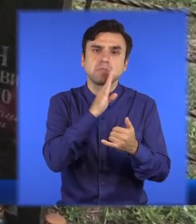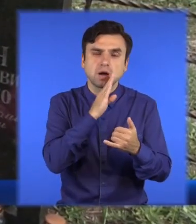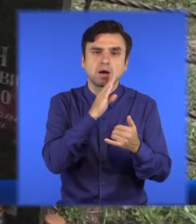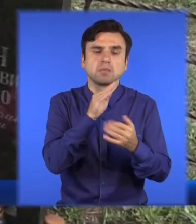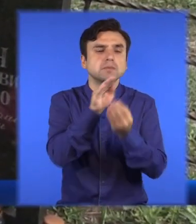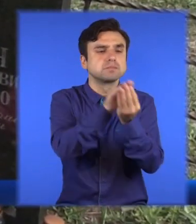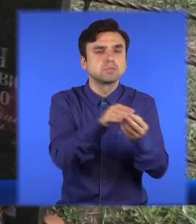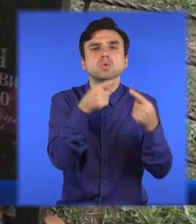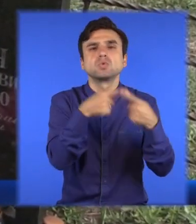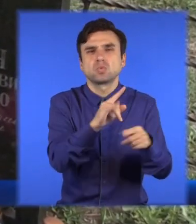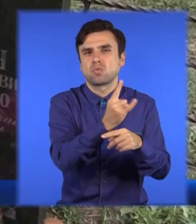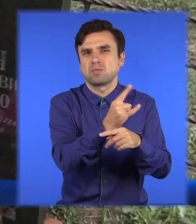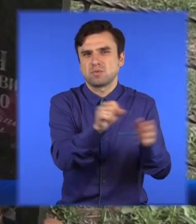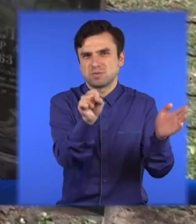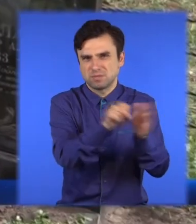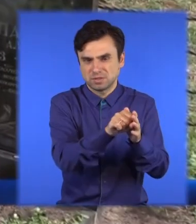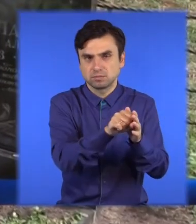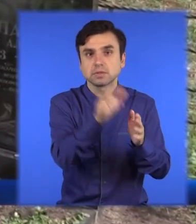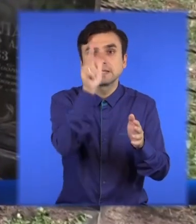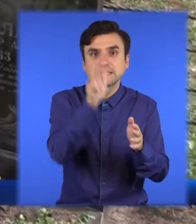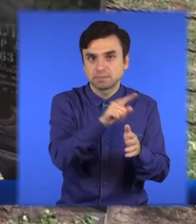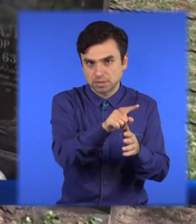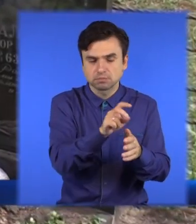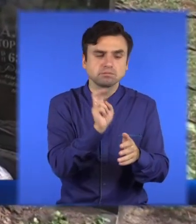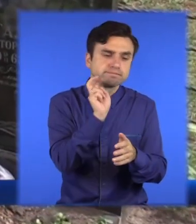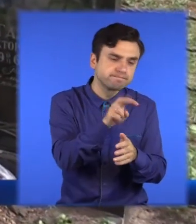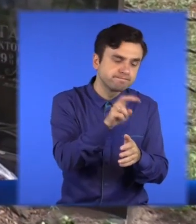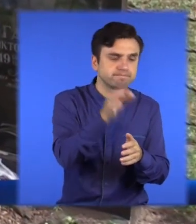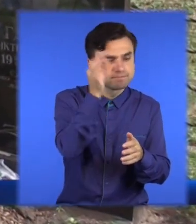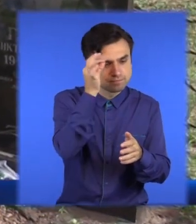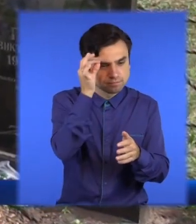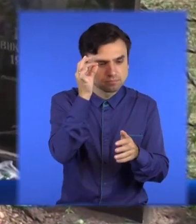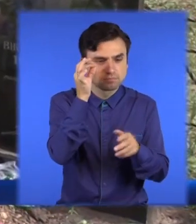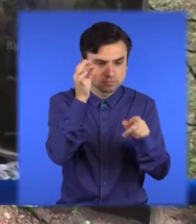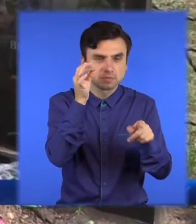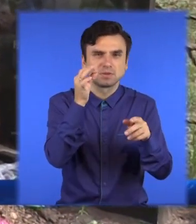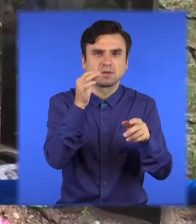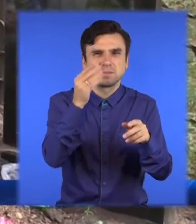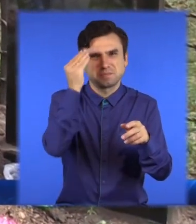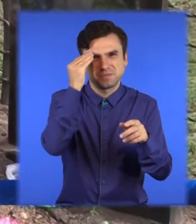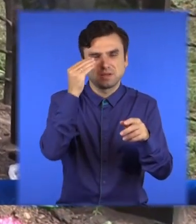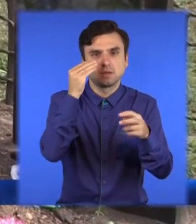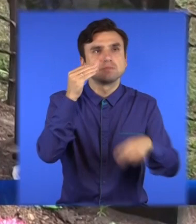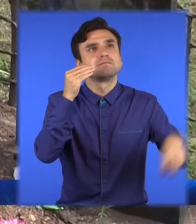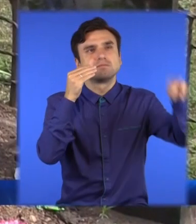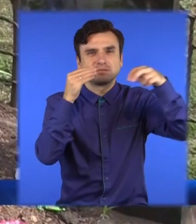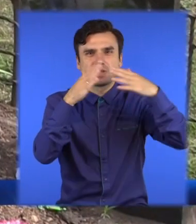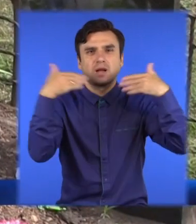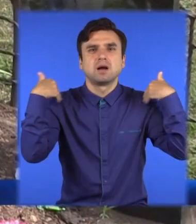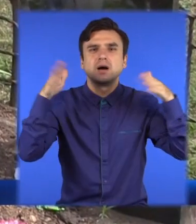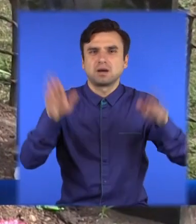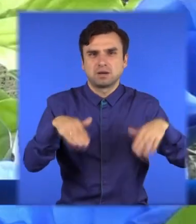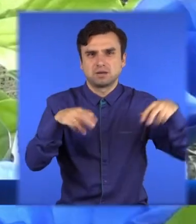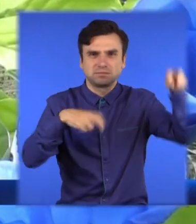одну могилку тримісячної дитинки та сподівається, що там на небі цей Сашко стане її Давиду